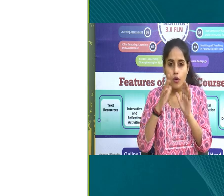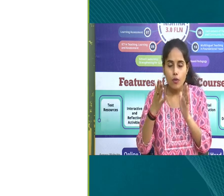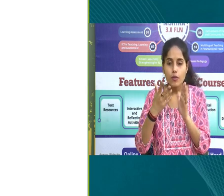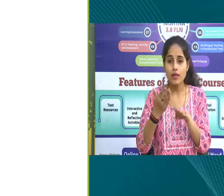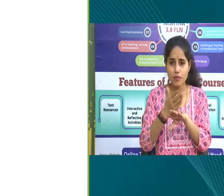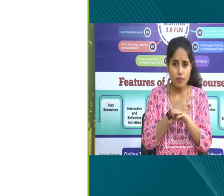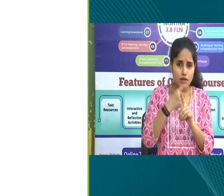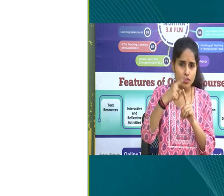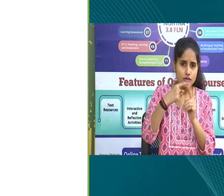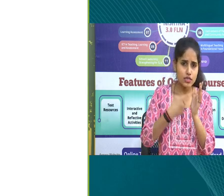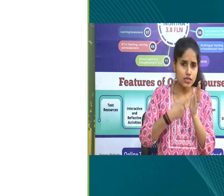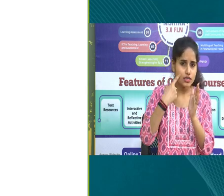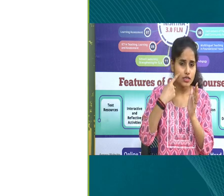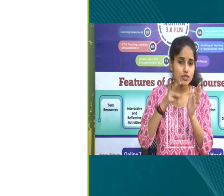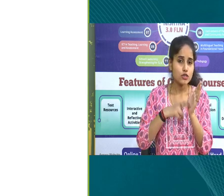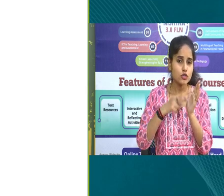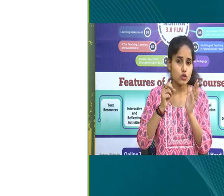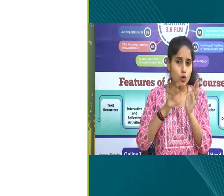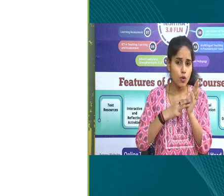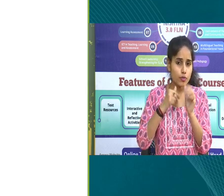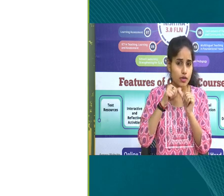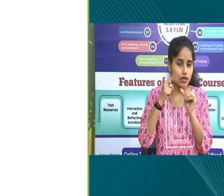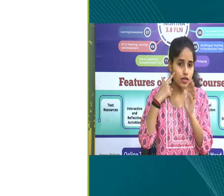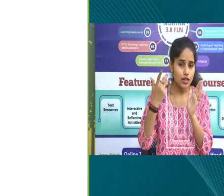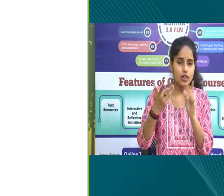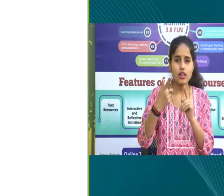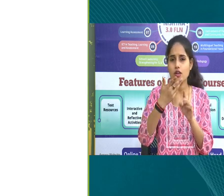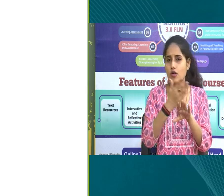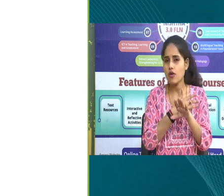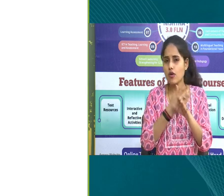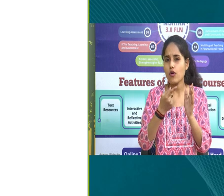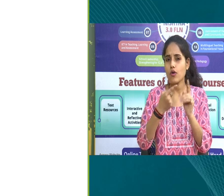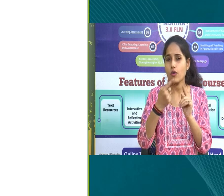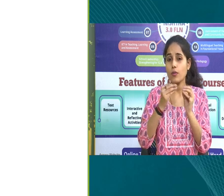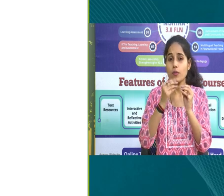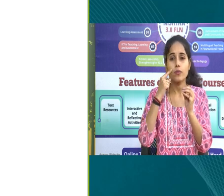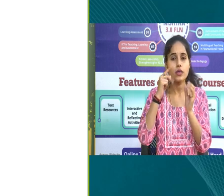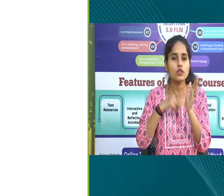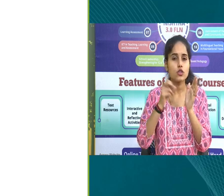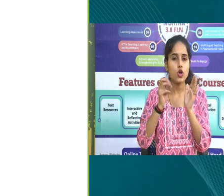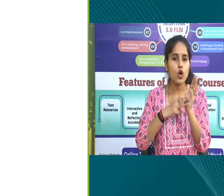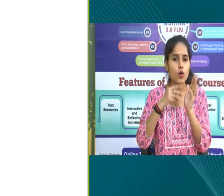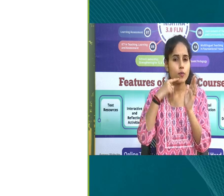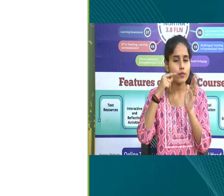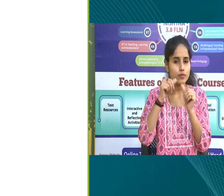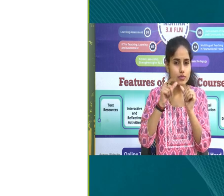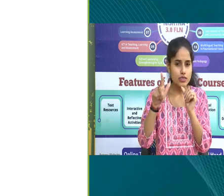त्रिनोमियल्स नीचे एक्सप्रेशंस दिए हुए हैं आपको -स + 5